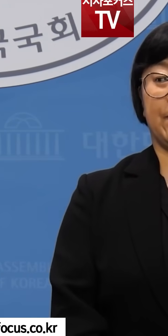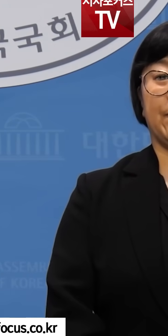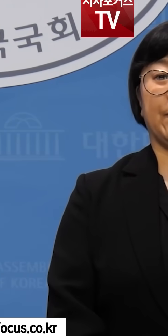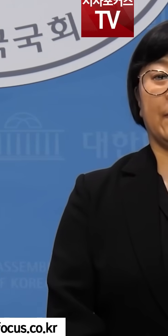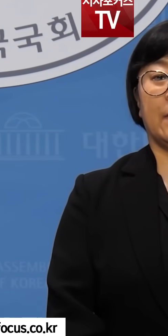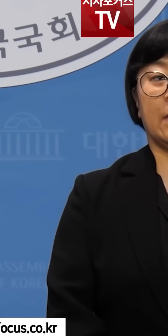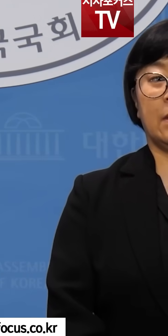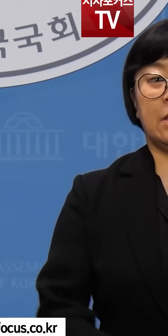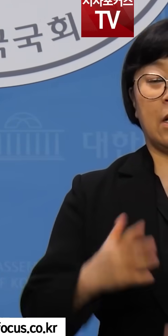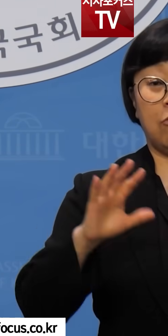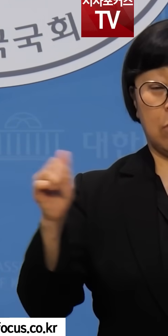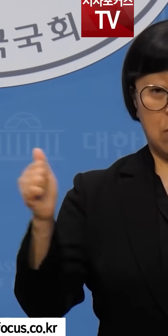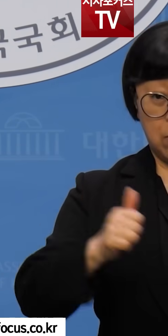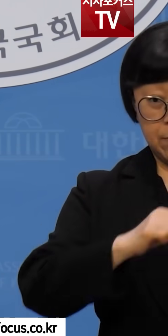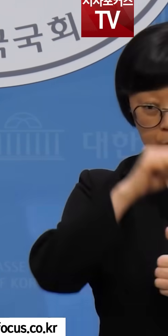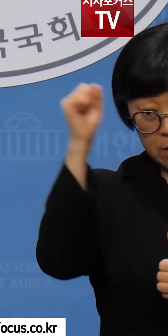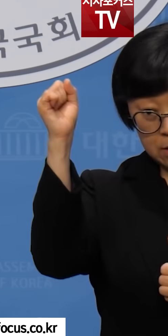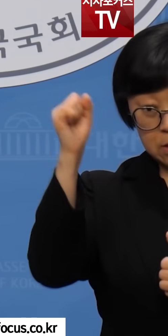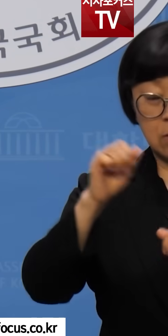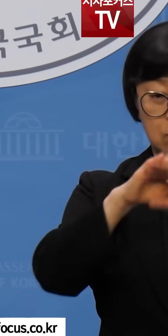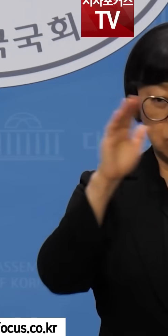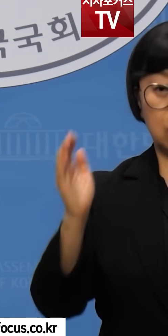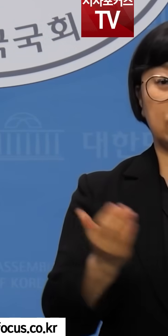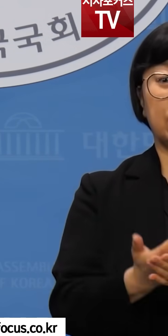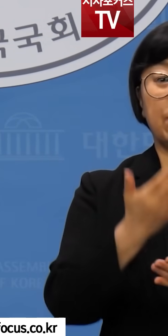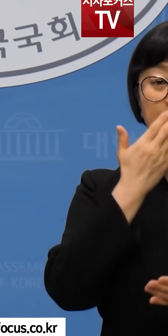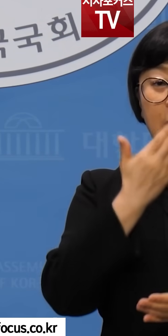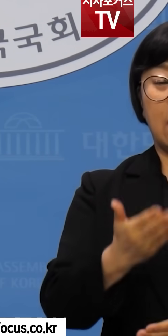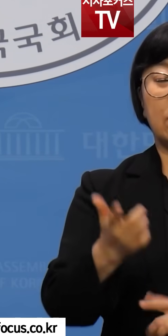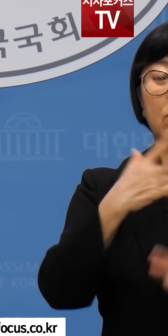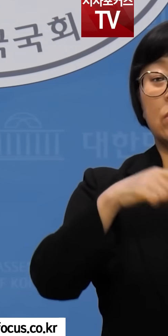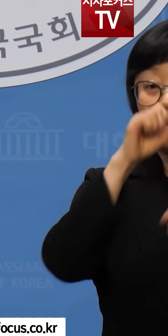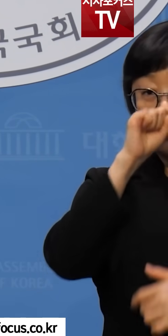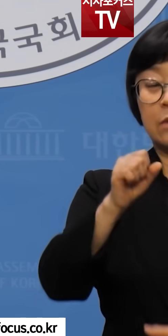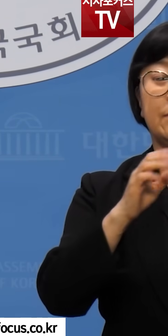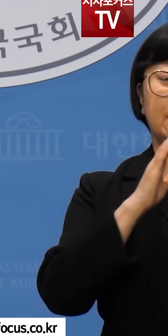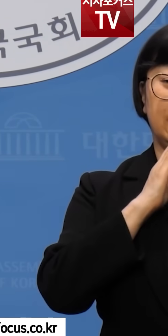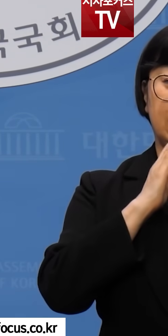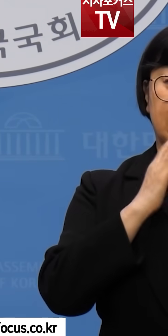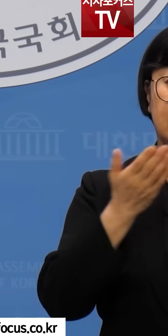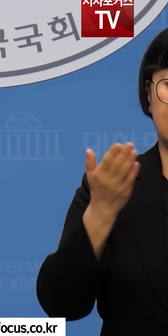제가 물론 국회의원이 돼서 그 모든 것을 할 수 있다면 더욱 좋겠지만